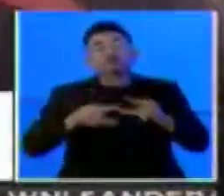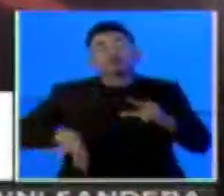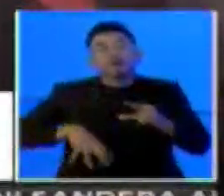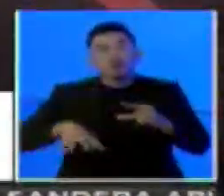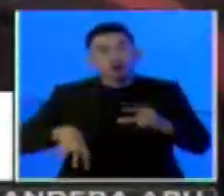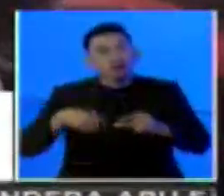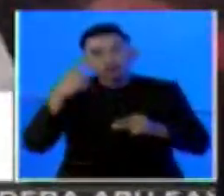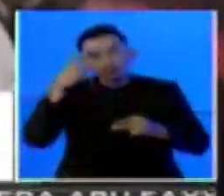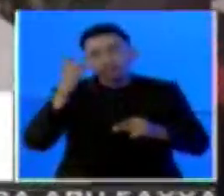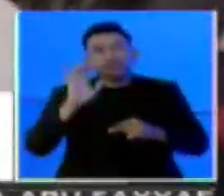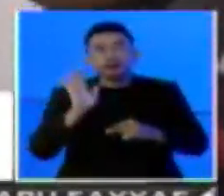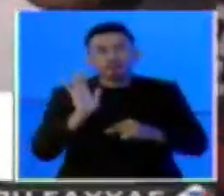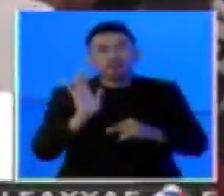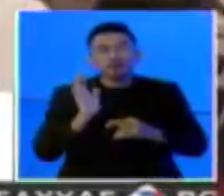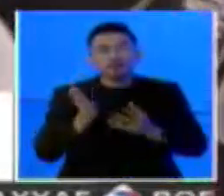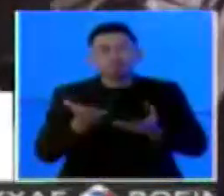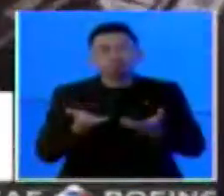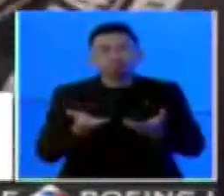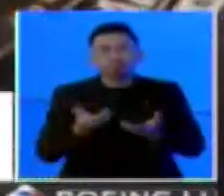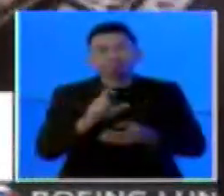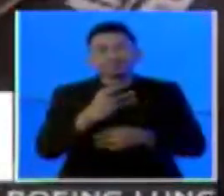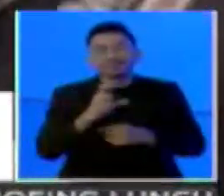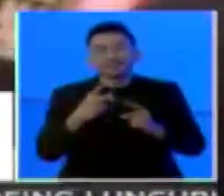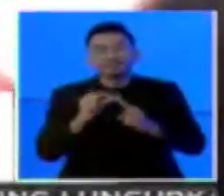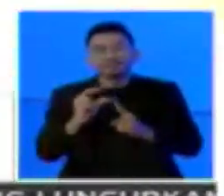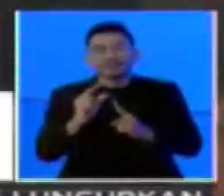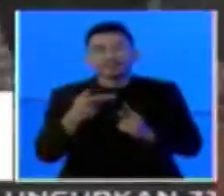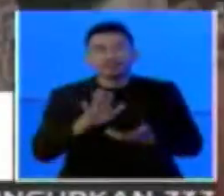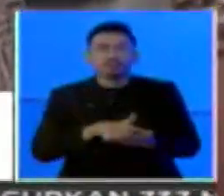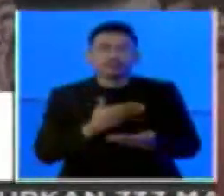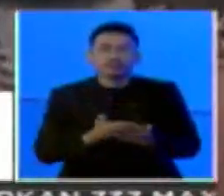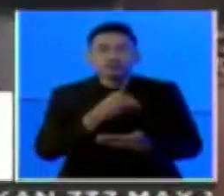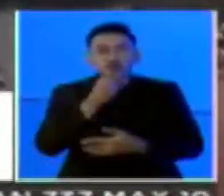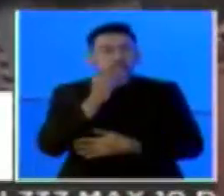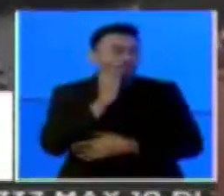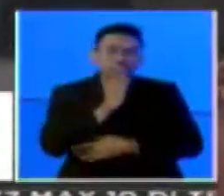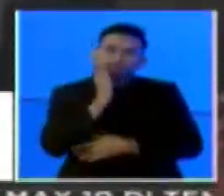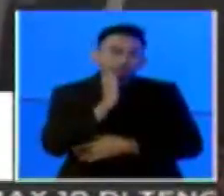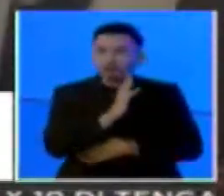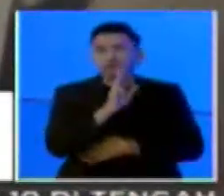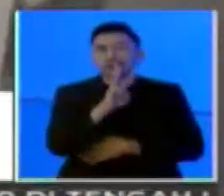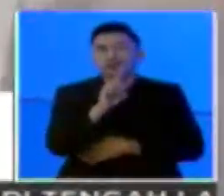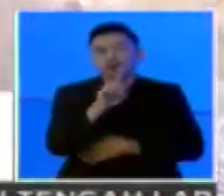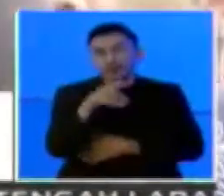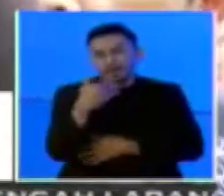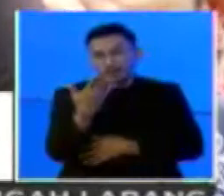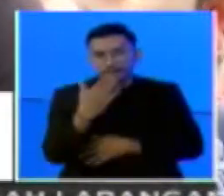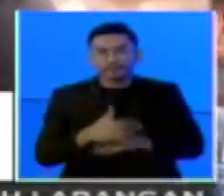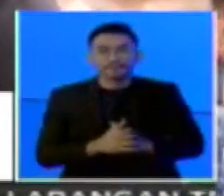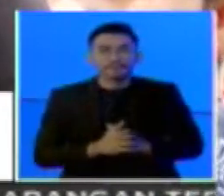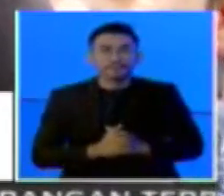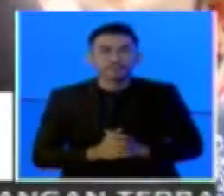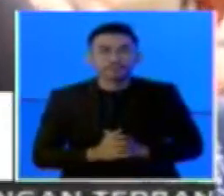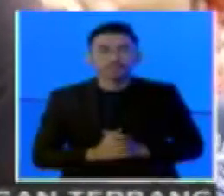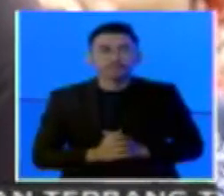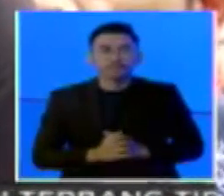Bidadari ini meninggal di usia yang baru 31 tahun. Ayah satu anak ini meninggal dunia saat sedang tidur di rumahnya. Lagi